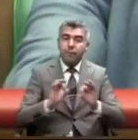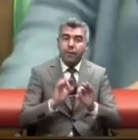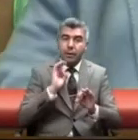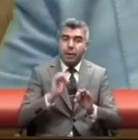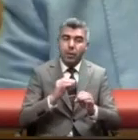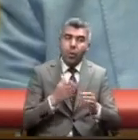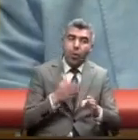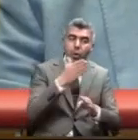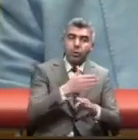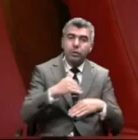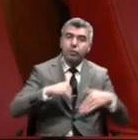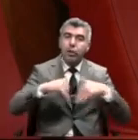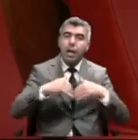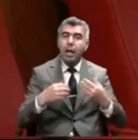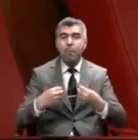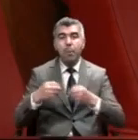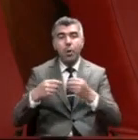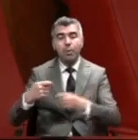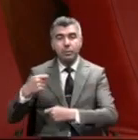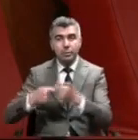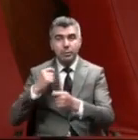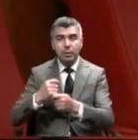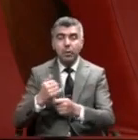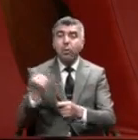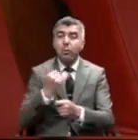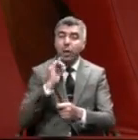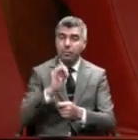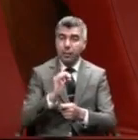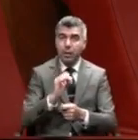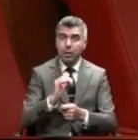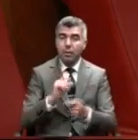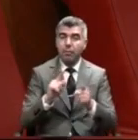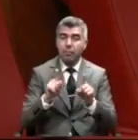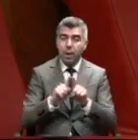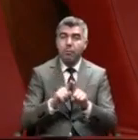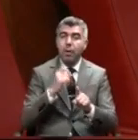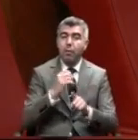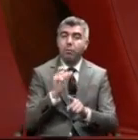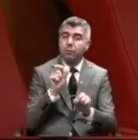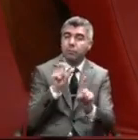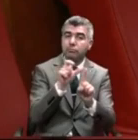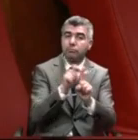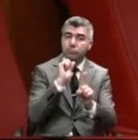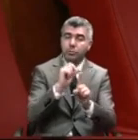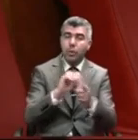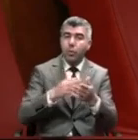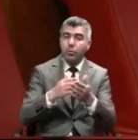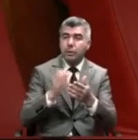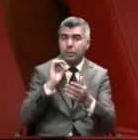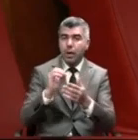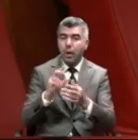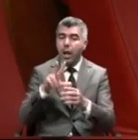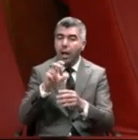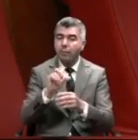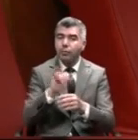اخرى لهم فرص الشغل لائقه والمناسب والمناسبه للكفاءات والطموحات